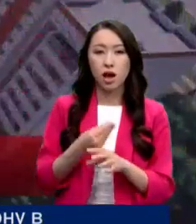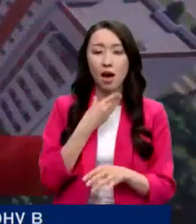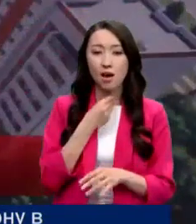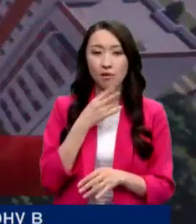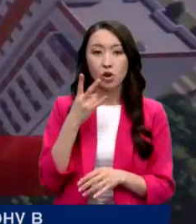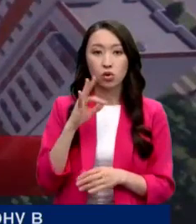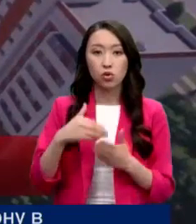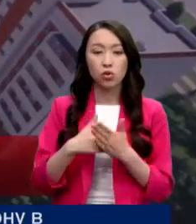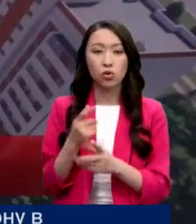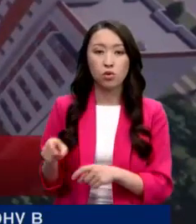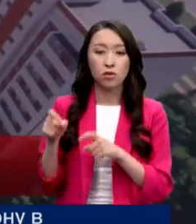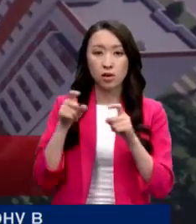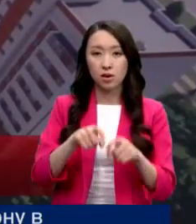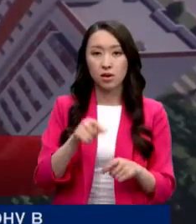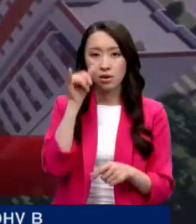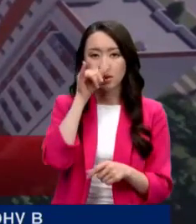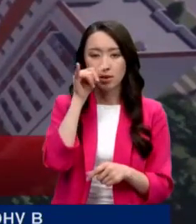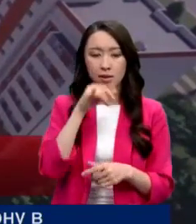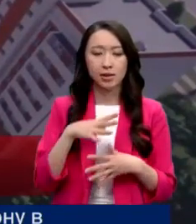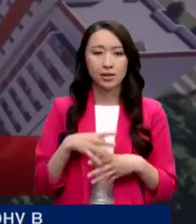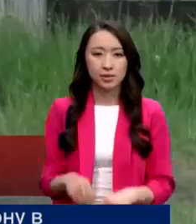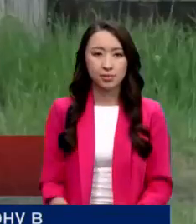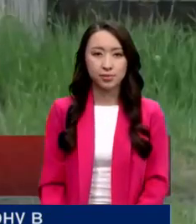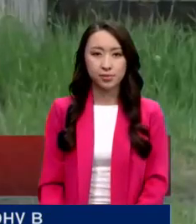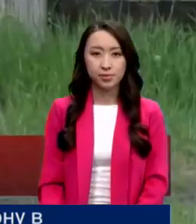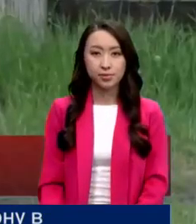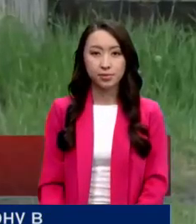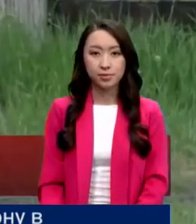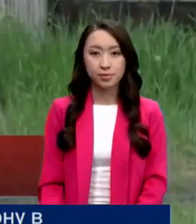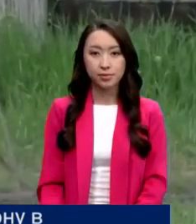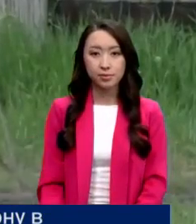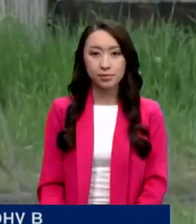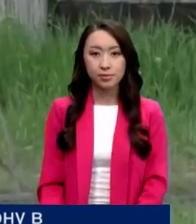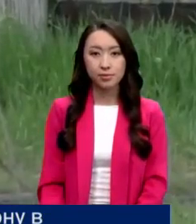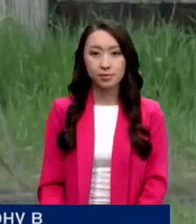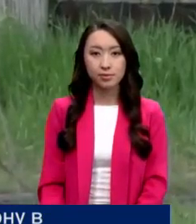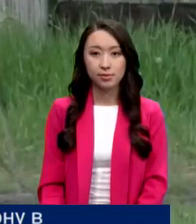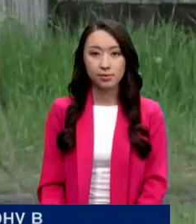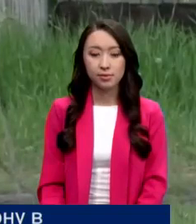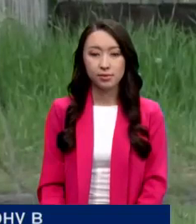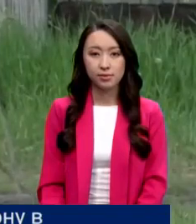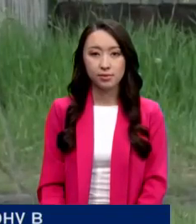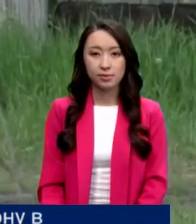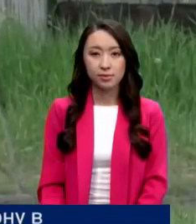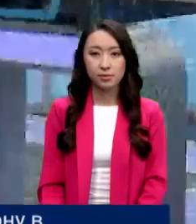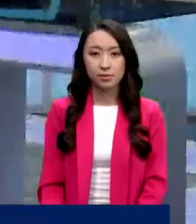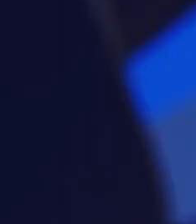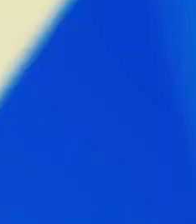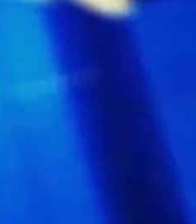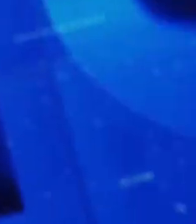но новоселами еще так и не стали. Галина Трощева, телеканал «Атамекен Бизнес», Североказахстанская область.